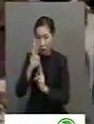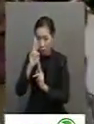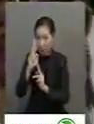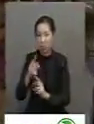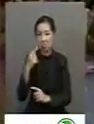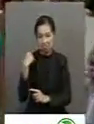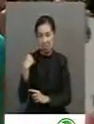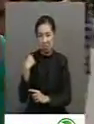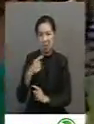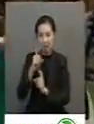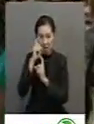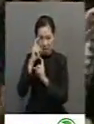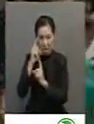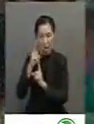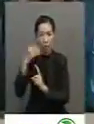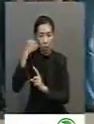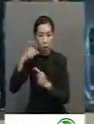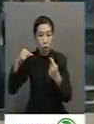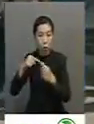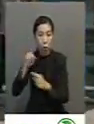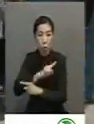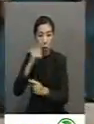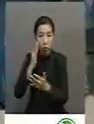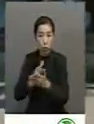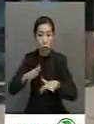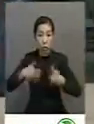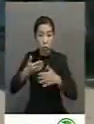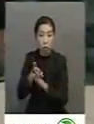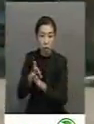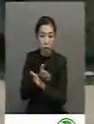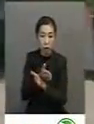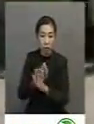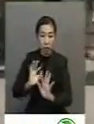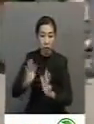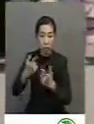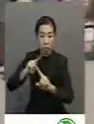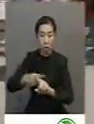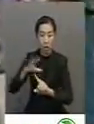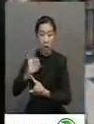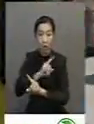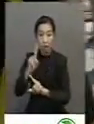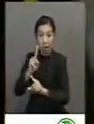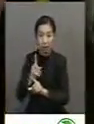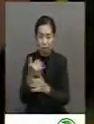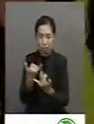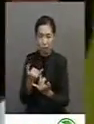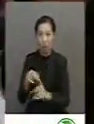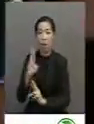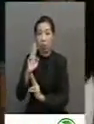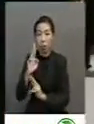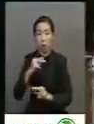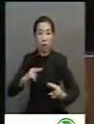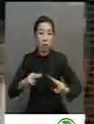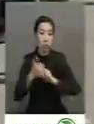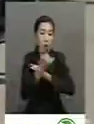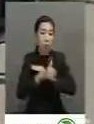ตุร้ายทุกเมื่อโดยเฉพาะก่อนถึงวันหยุดช่วงฤดูร้อนซึ่งก็จะหมดลง1กันยายนนี้นะคะคำประกาศเตือนของกระทรวงการต่างประเทศสห